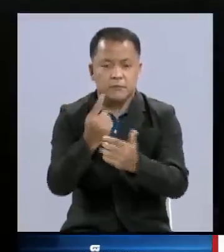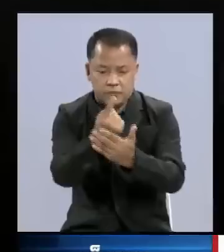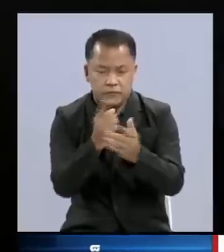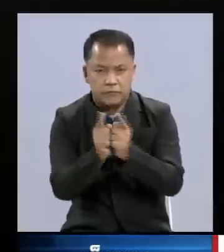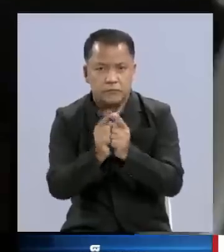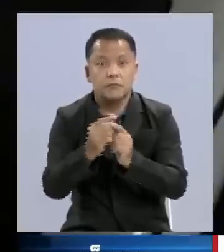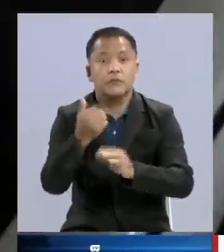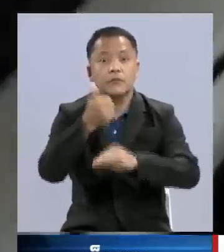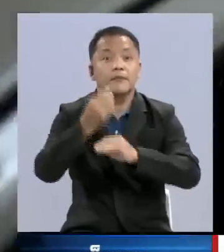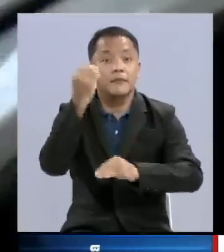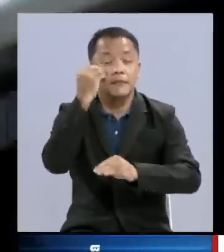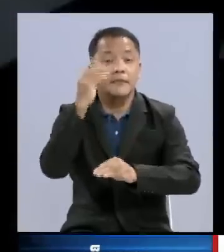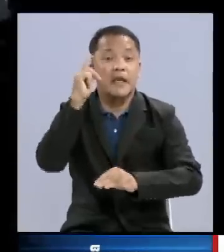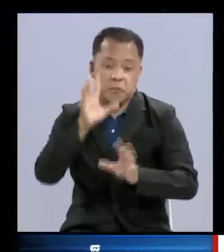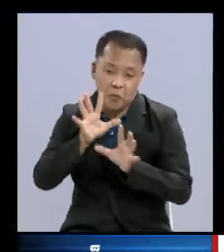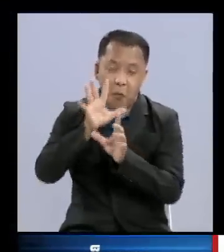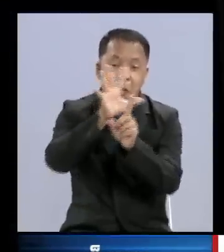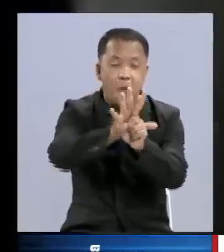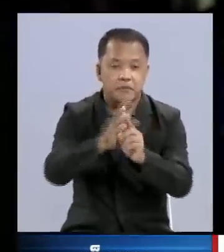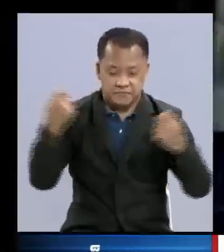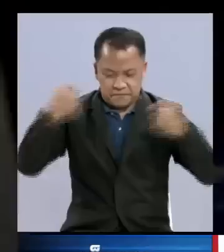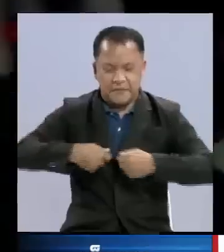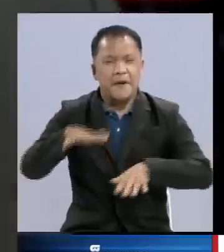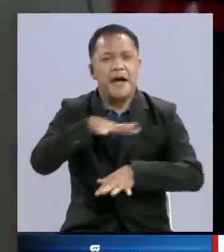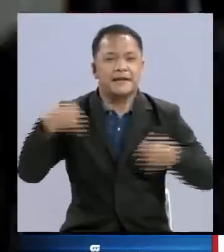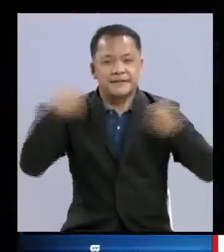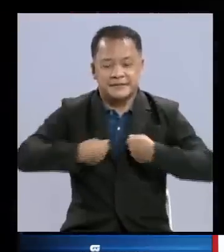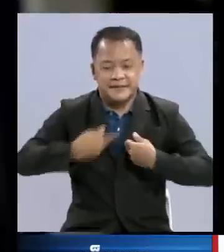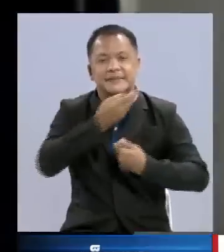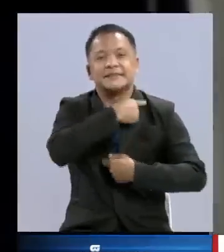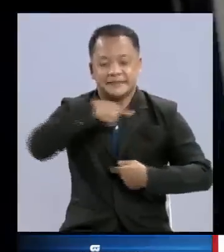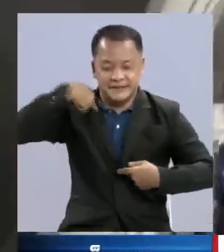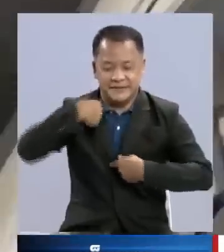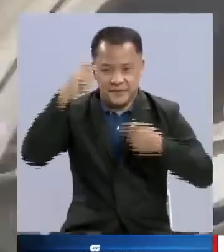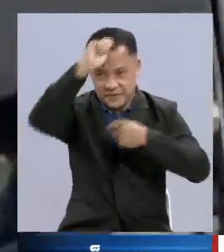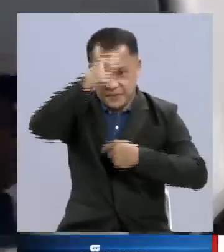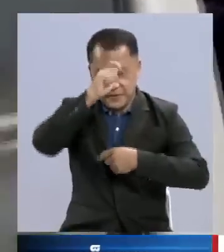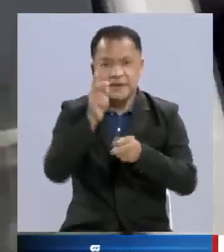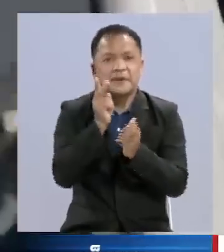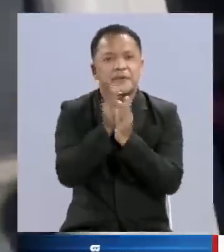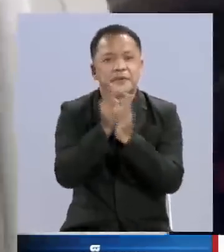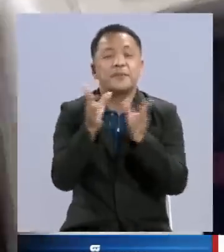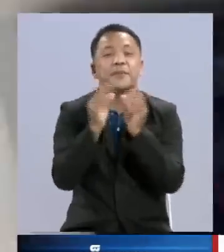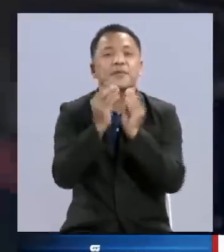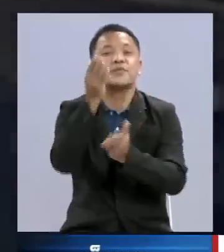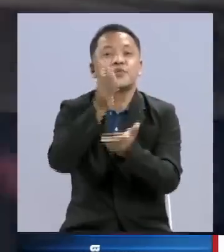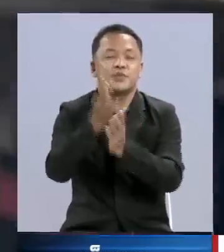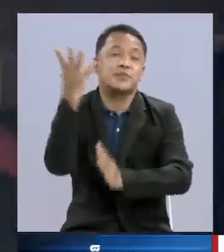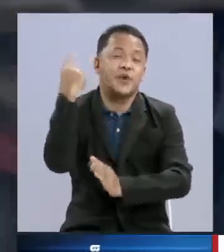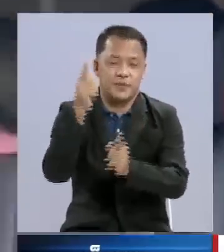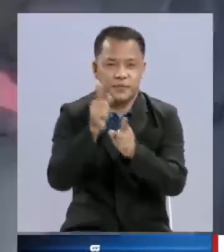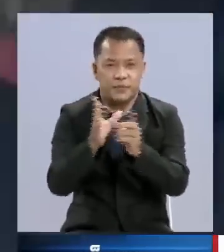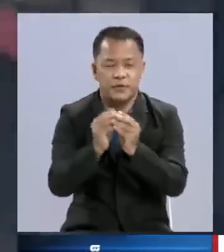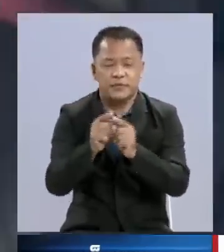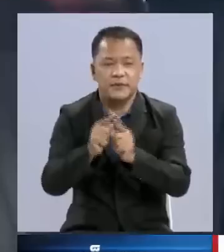นะครับคุณพิธาเมื่อวานนี้สื่อรุมเลยอะ แล้วแต่งตัวสบายๆนะใส่เสื้อยืดสวมหมวกกางเกงยีน คือเข้าใจว่าประชุมพักในวันหยุดด้วยไง ครับ เ